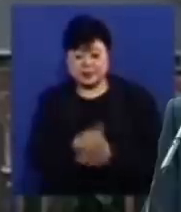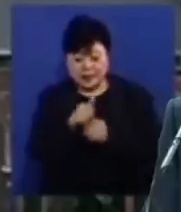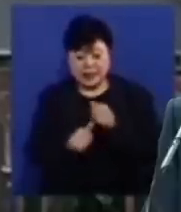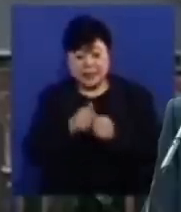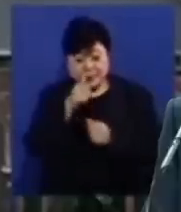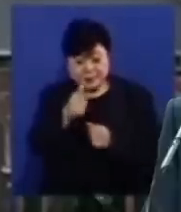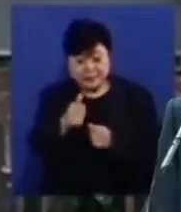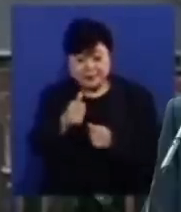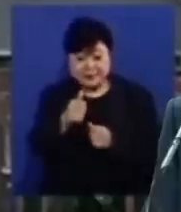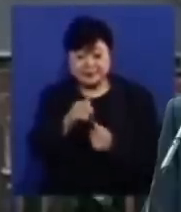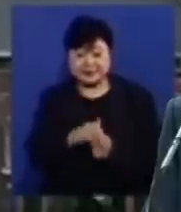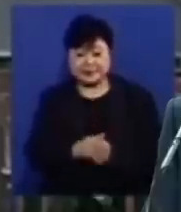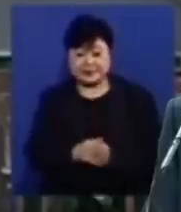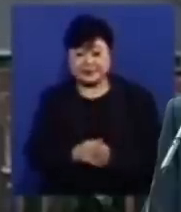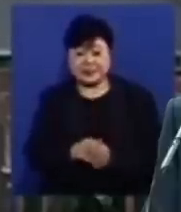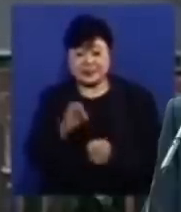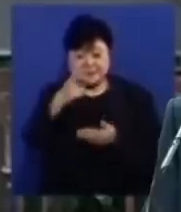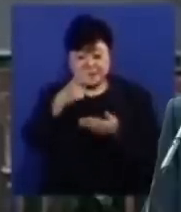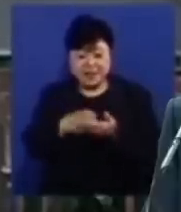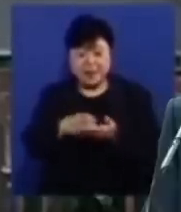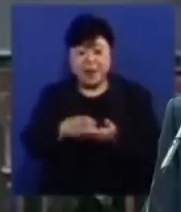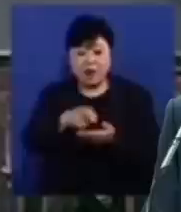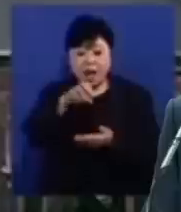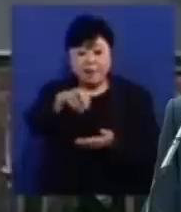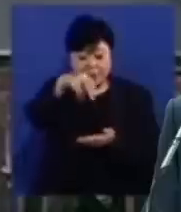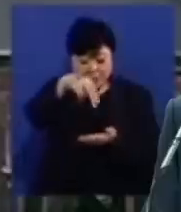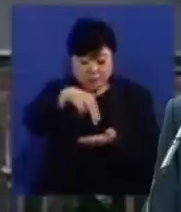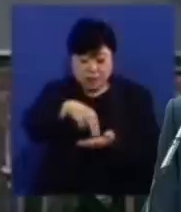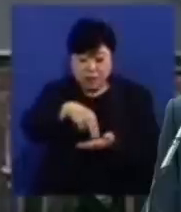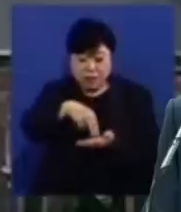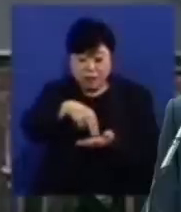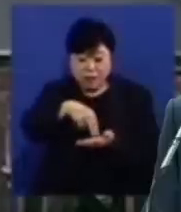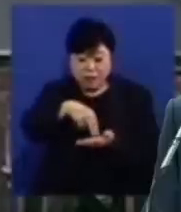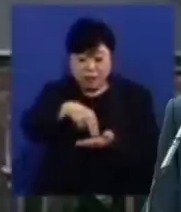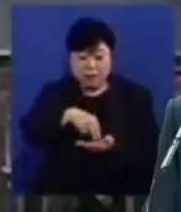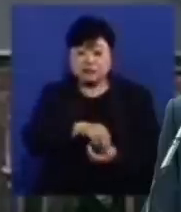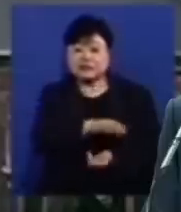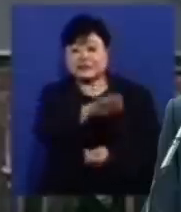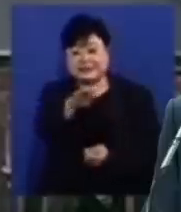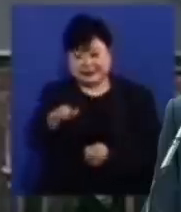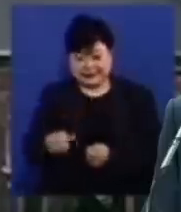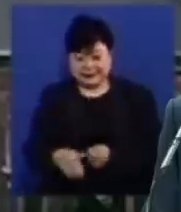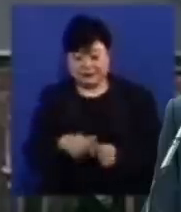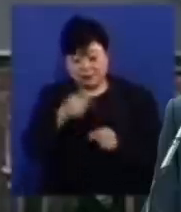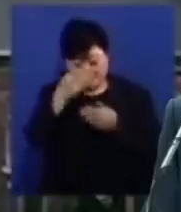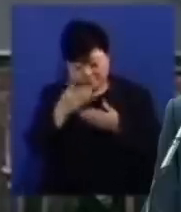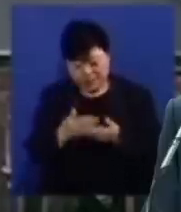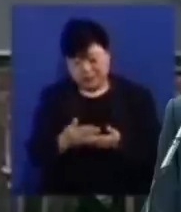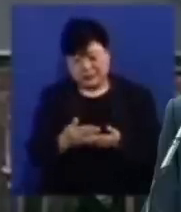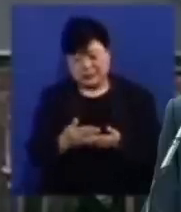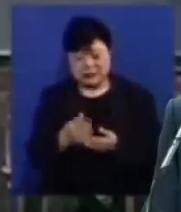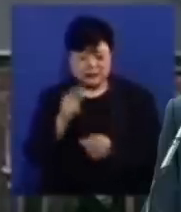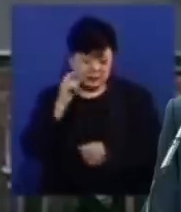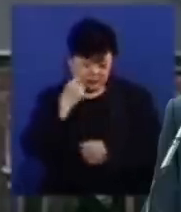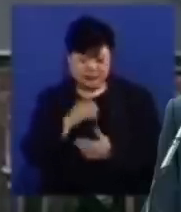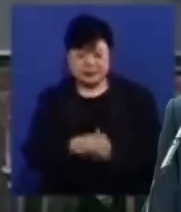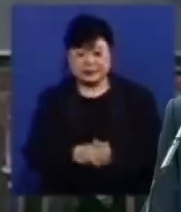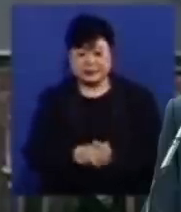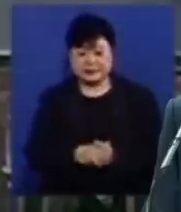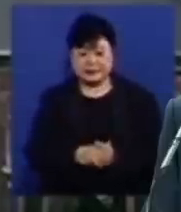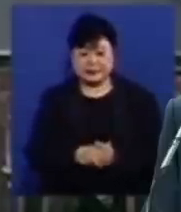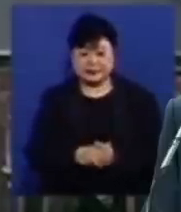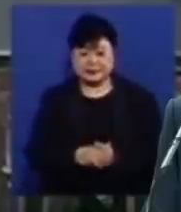하나님의 십계명 앞에 서서도 여러분 우리가 구원받을